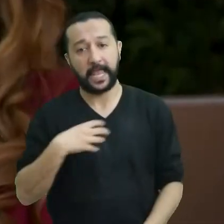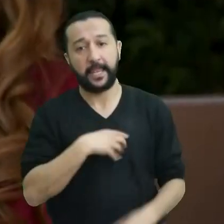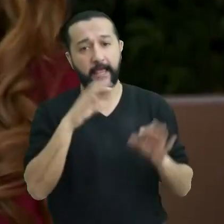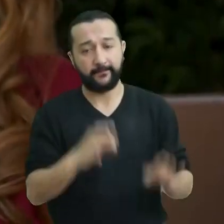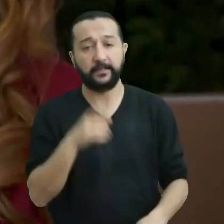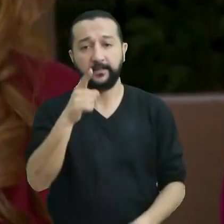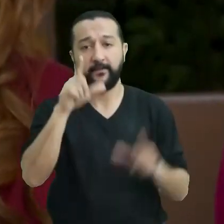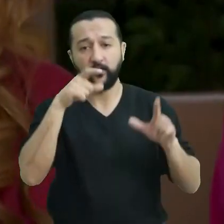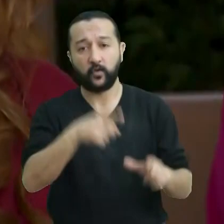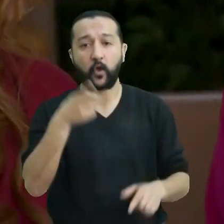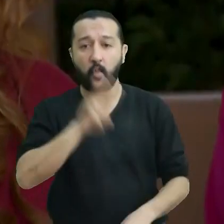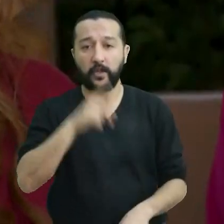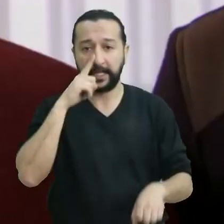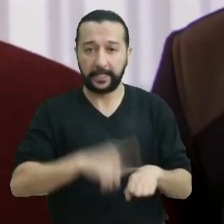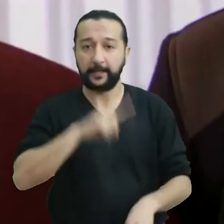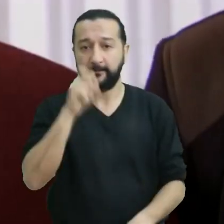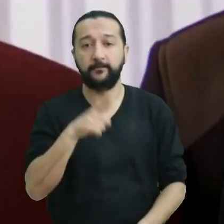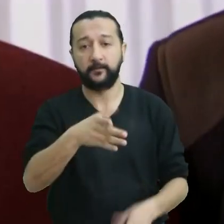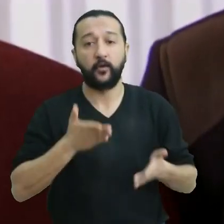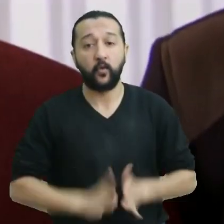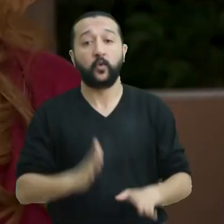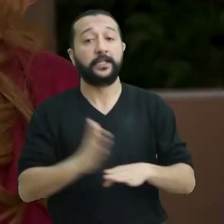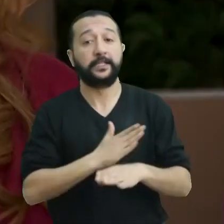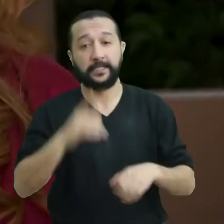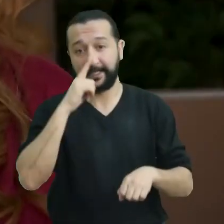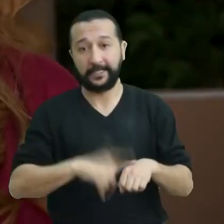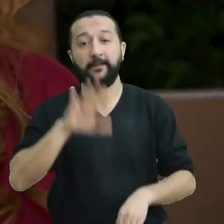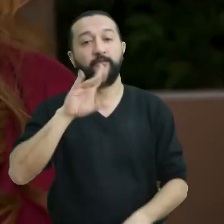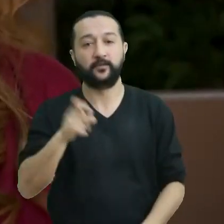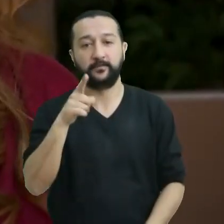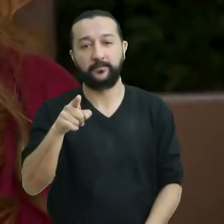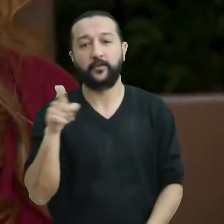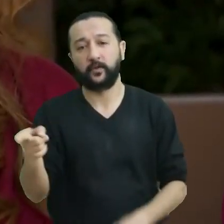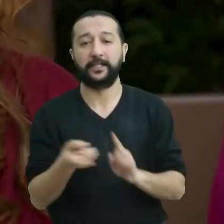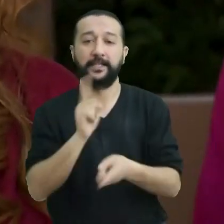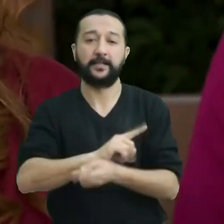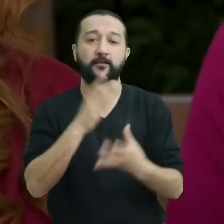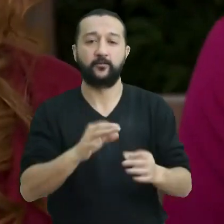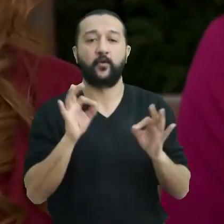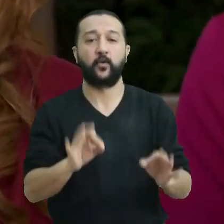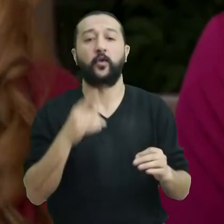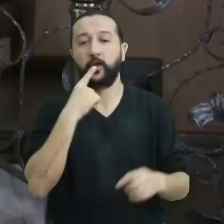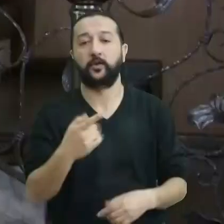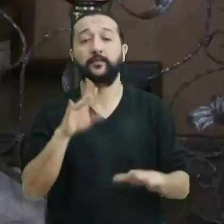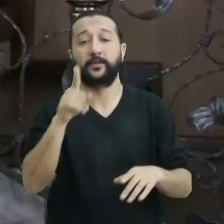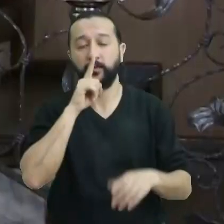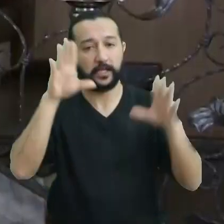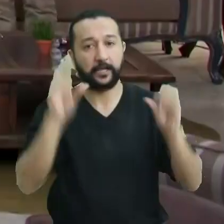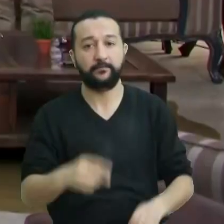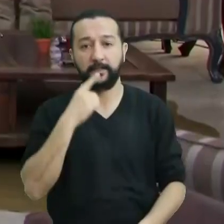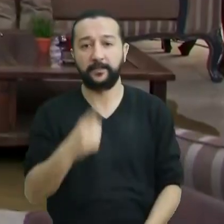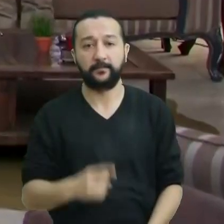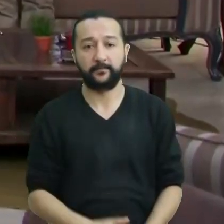Anişkocuğum ya. Fotoğrafın öldüğüne inanıyorsun da doğurduğuna niye inanmıyorsun? Hayatım o ters olacak. Öyle tam öyle söylenmiyor. Kes!